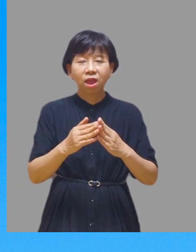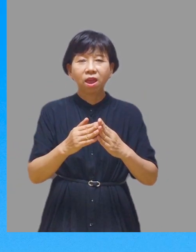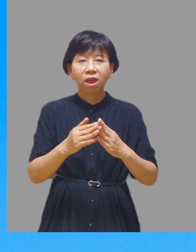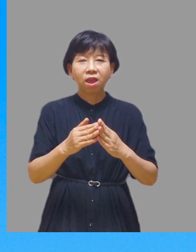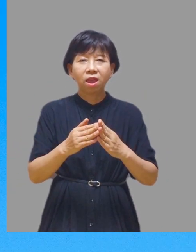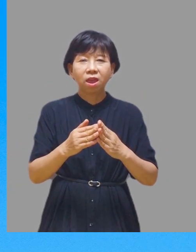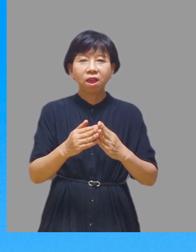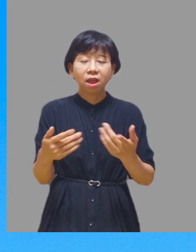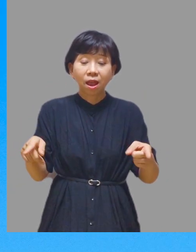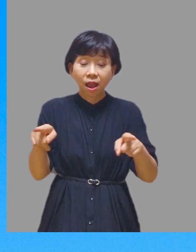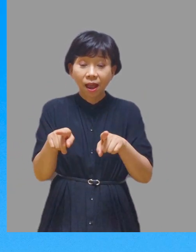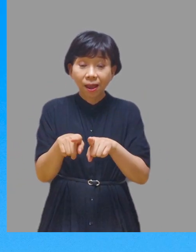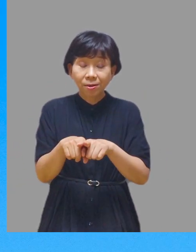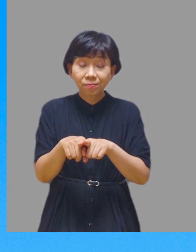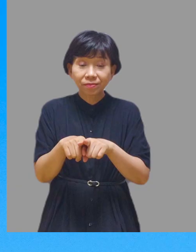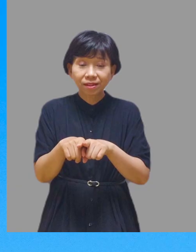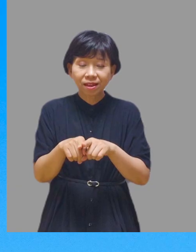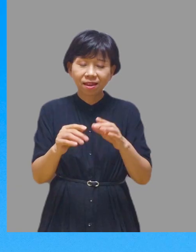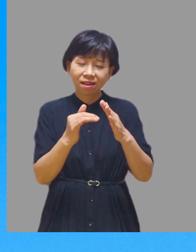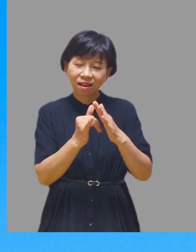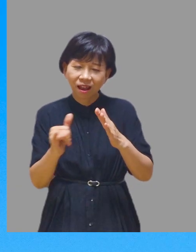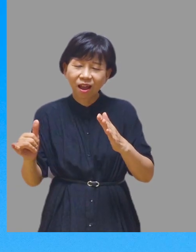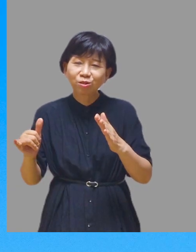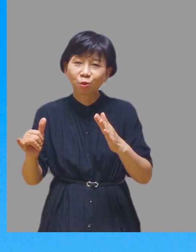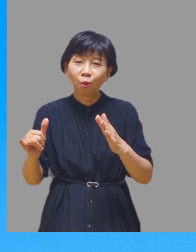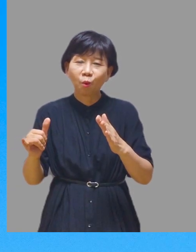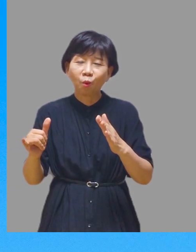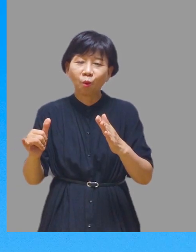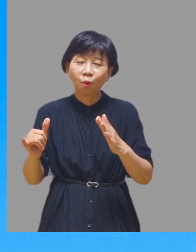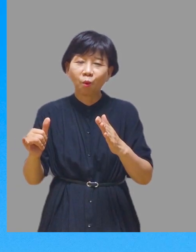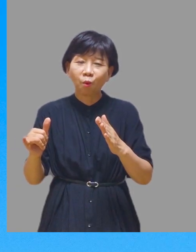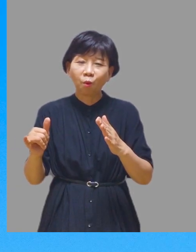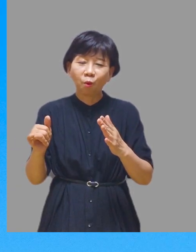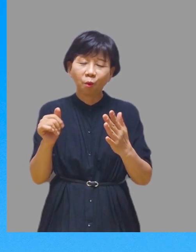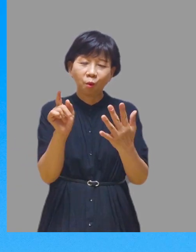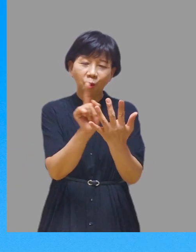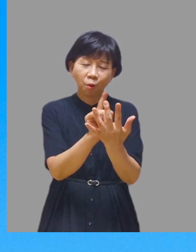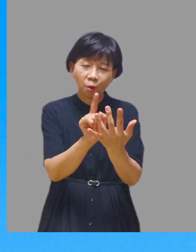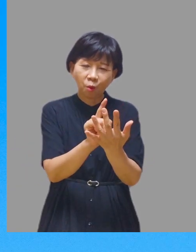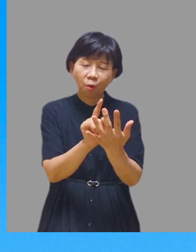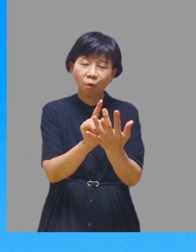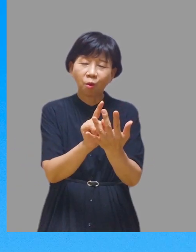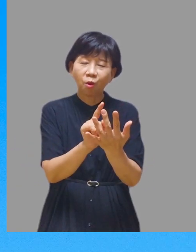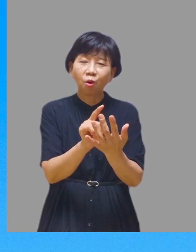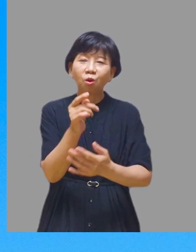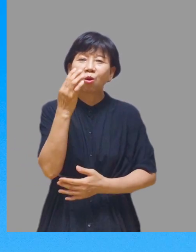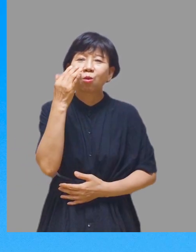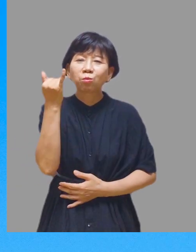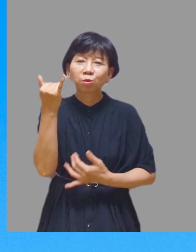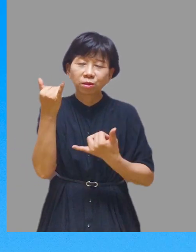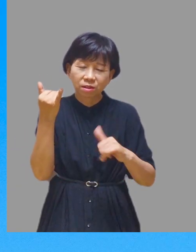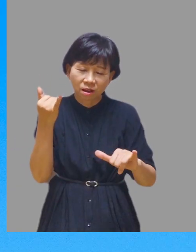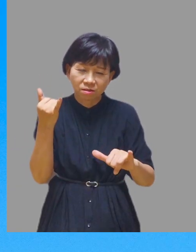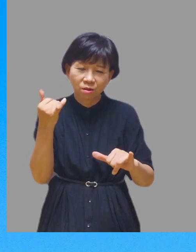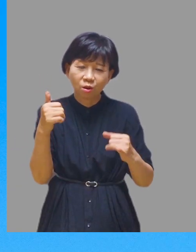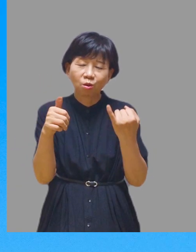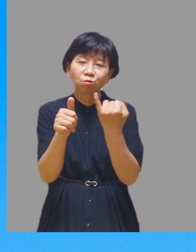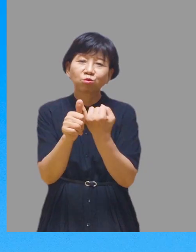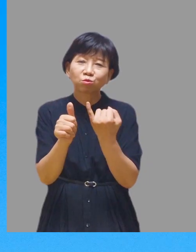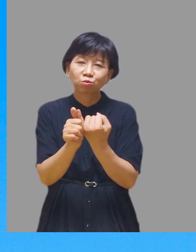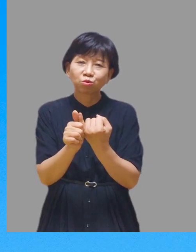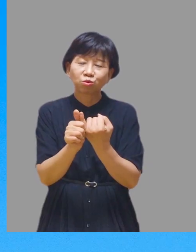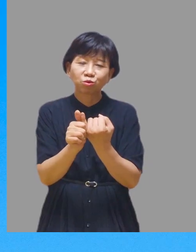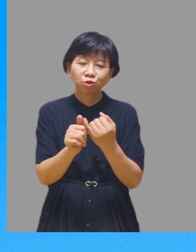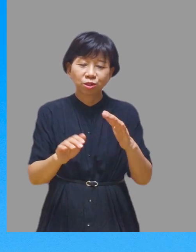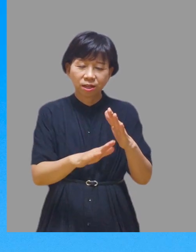우리가 함께 더불어 가족이라는 울타리 안에서 만난 부부관계, 부모와 자녀 관계 마찬가지죠.